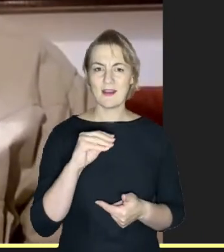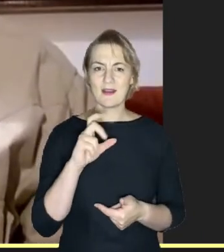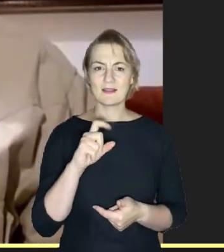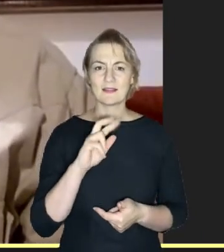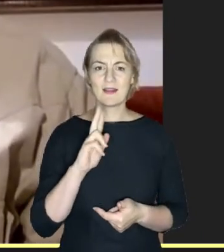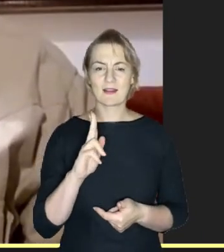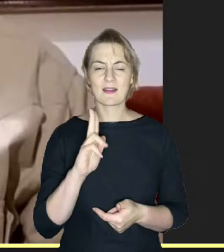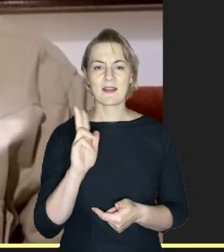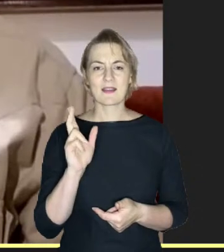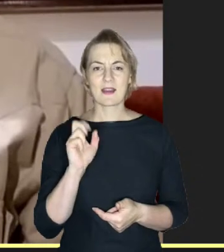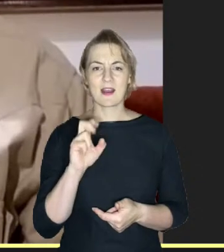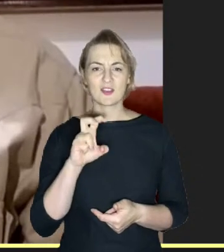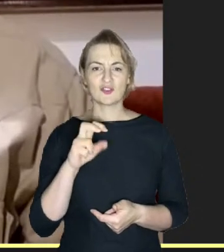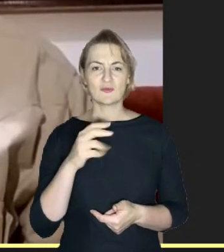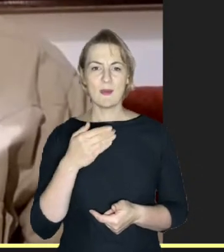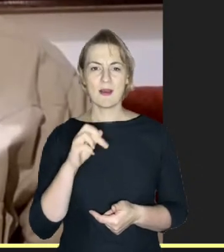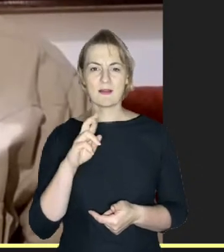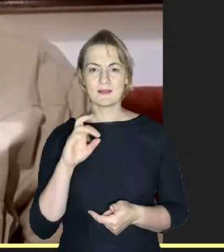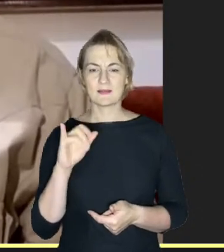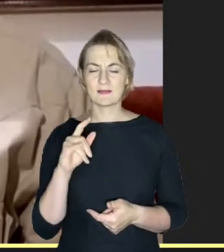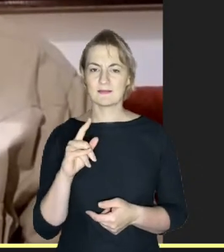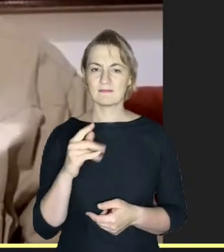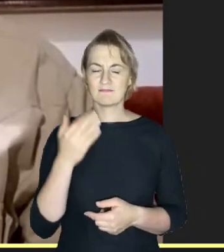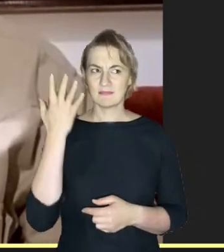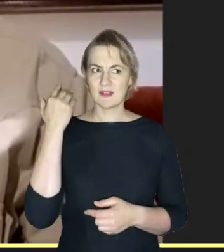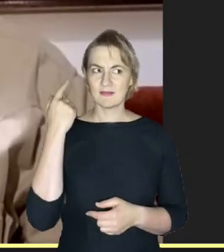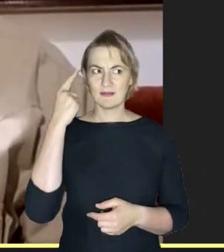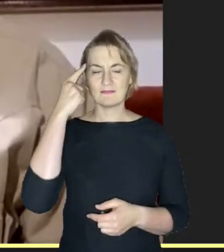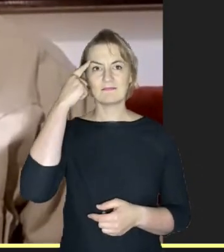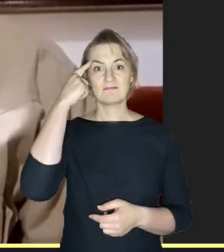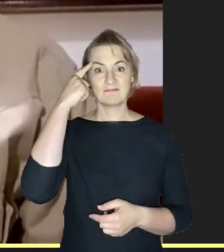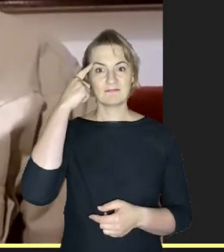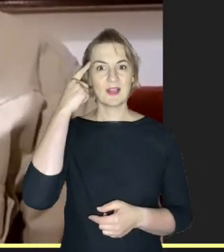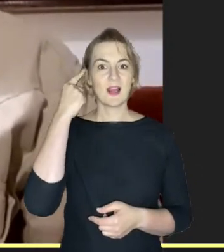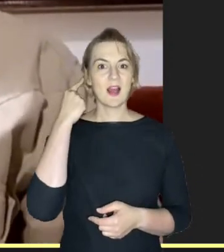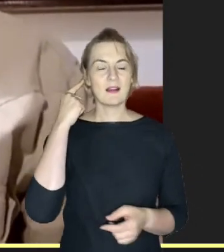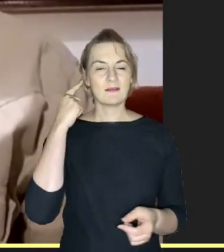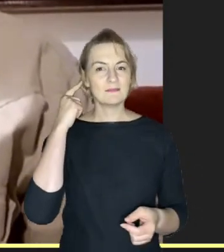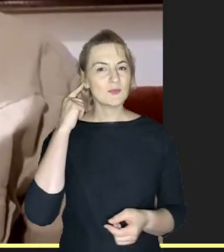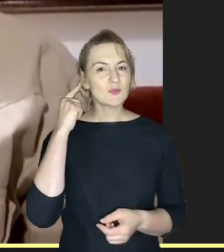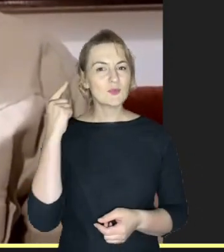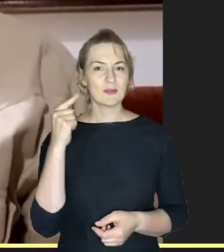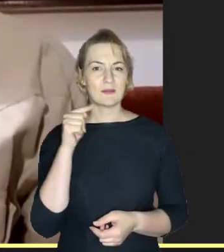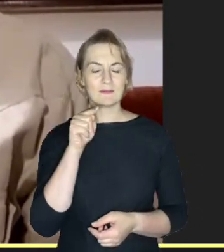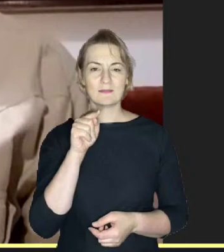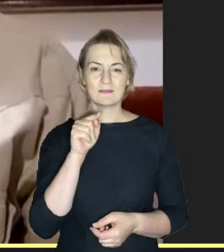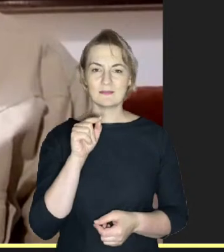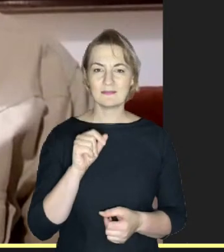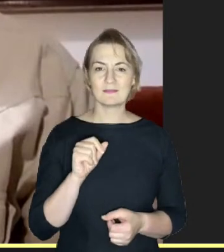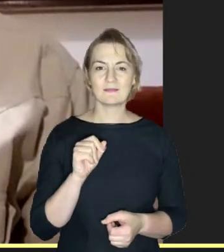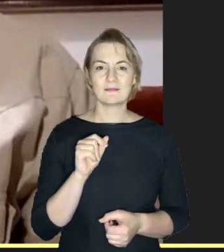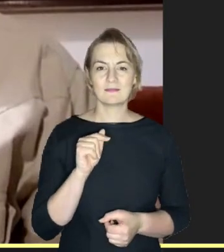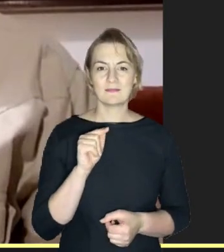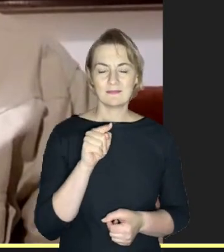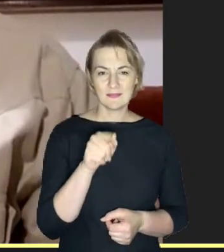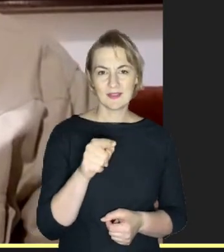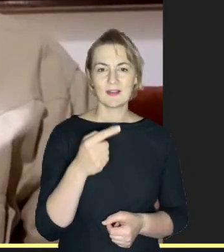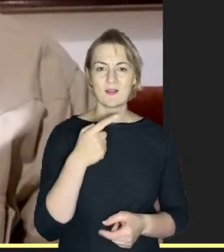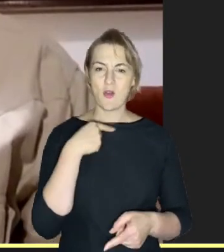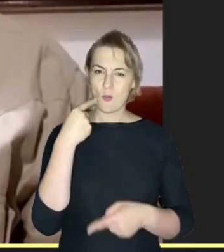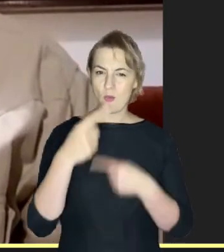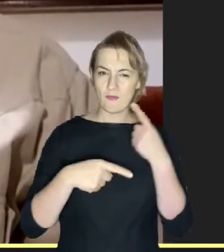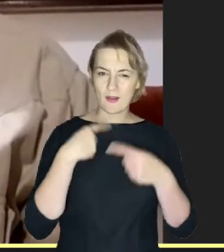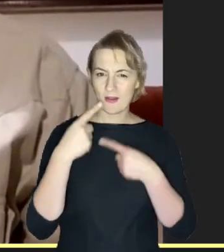który mnie kiedyś poruszył, jak usłyszałem go, jak go